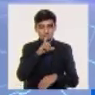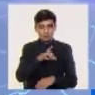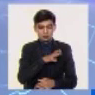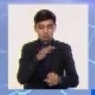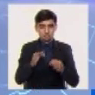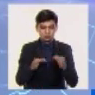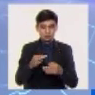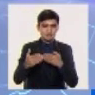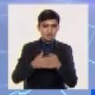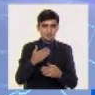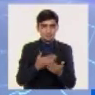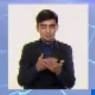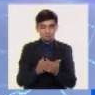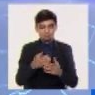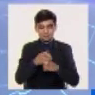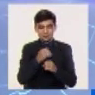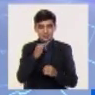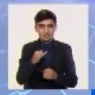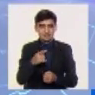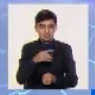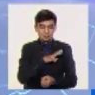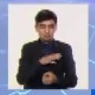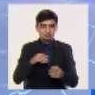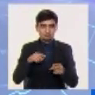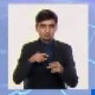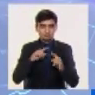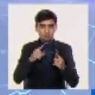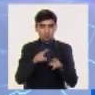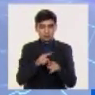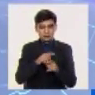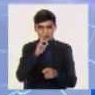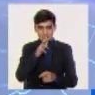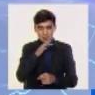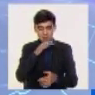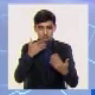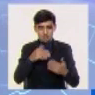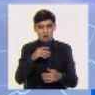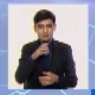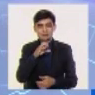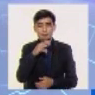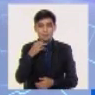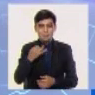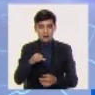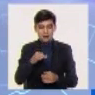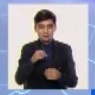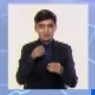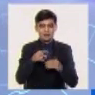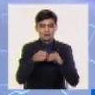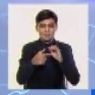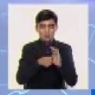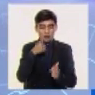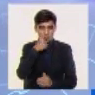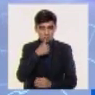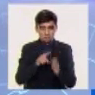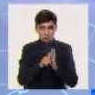суд назначить наказание с учетом того, что он находится под стражей более 3 лет с мая 2017 года, исходя